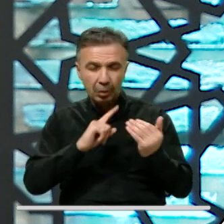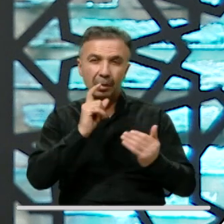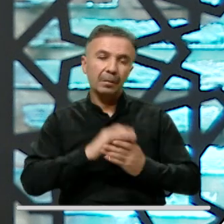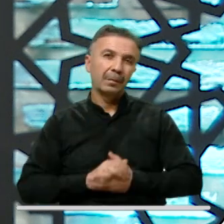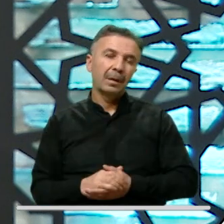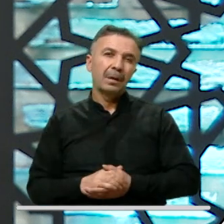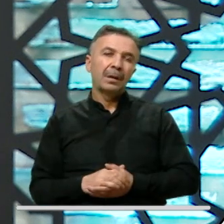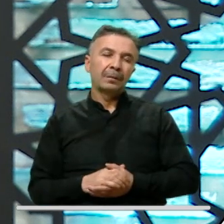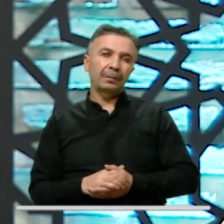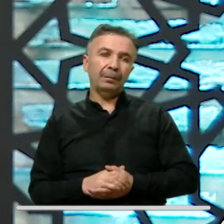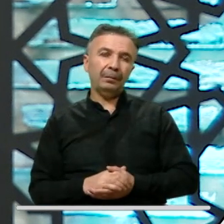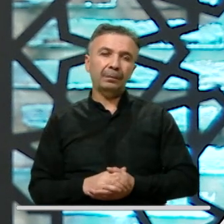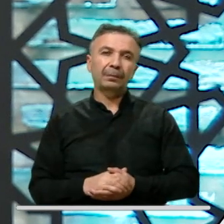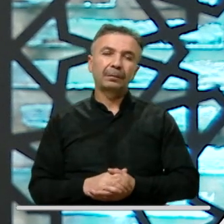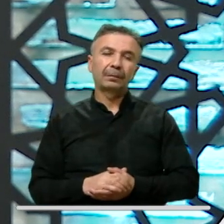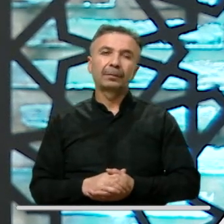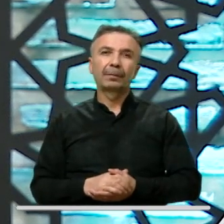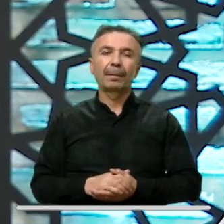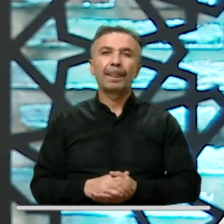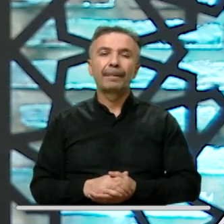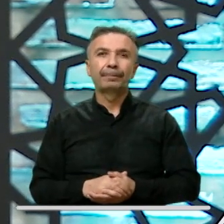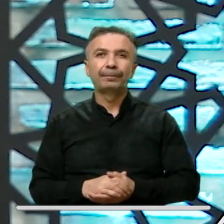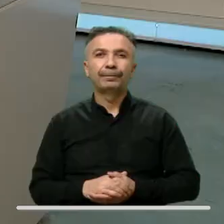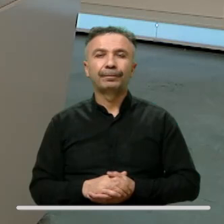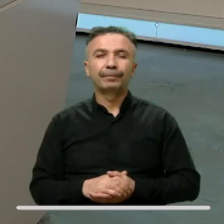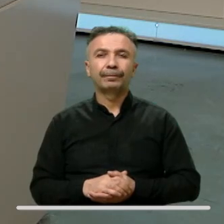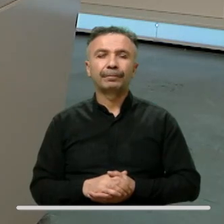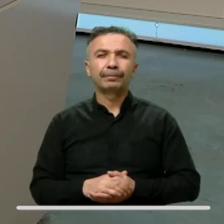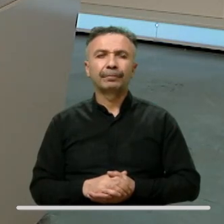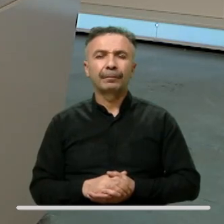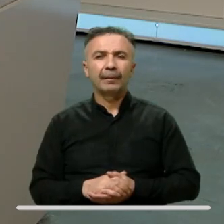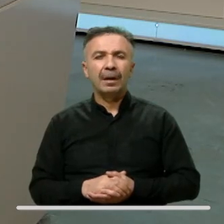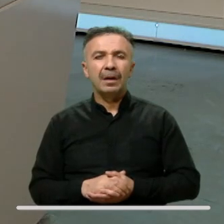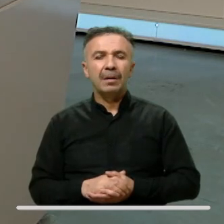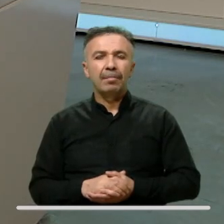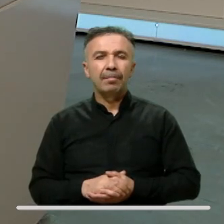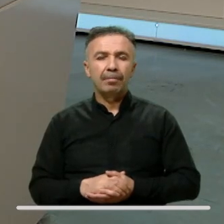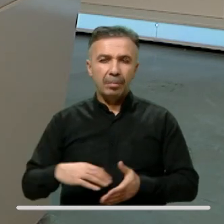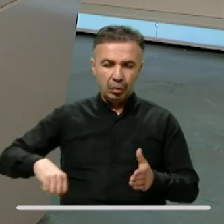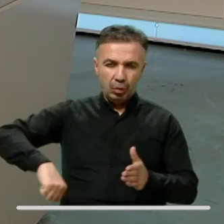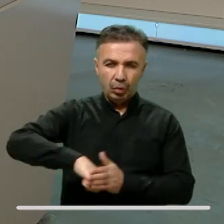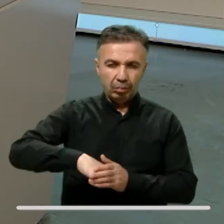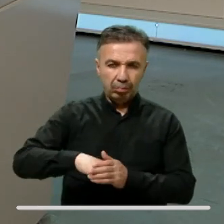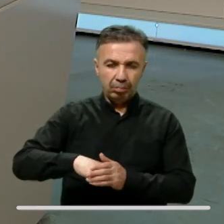teşekkür ederiz. Avusturya'daki dostlara selam ediyoruz. Hayırlı akşamlar. Turnuvaya katılım ücreti var, sonunda da ödül var.